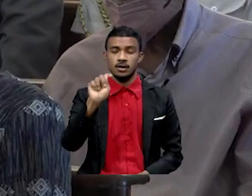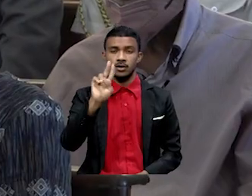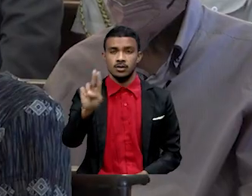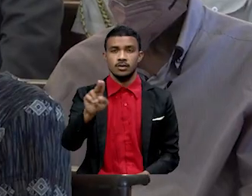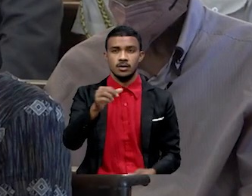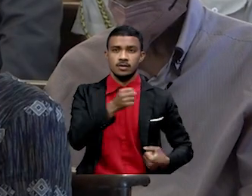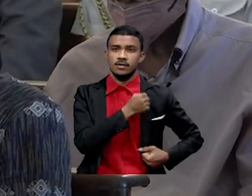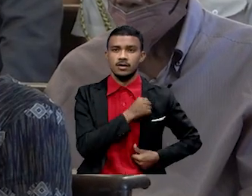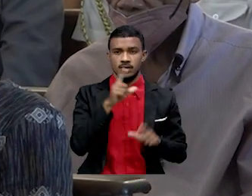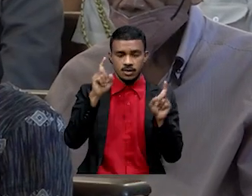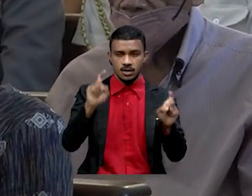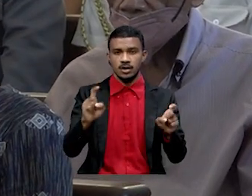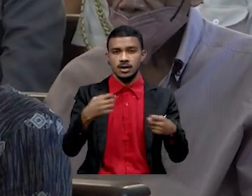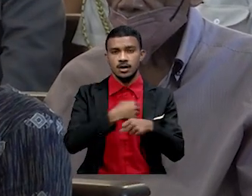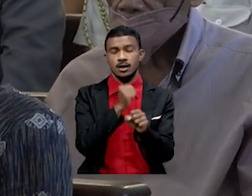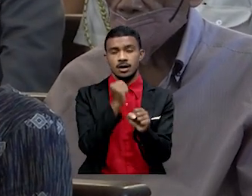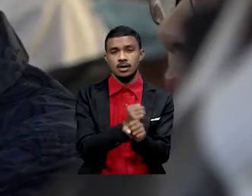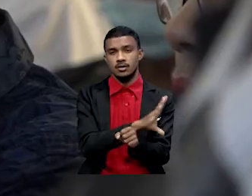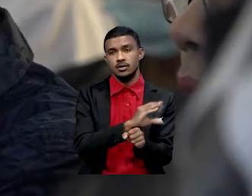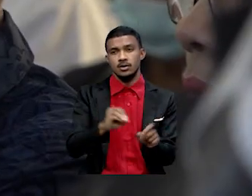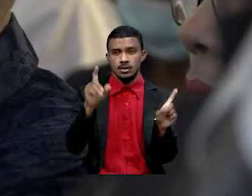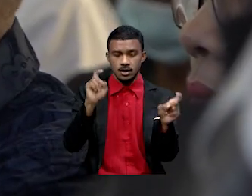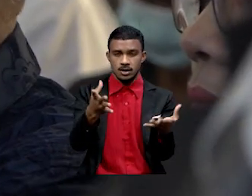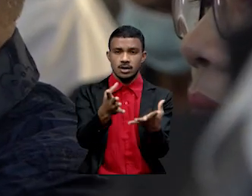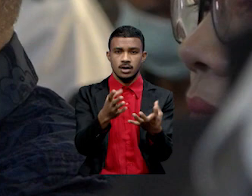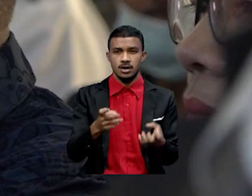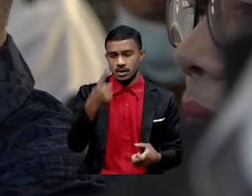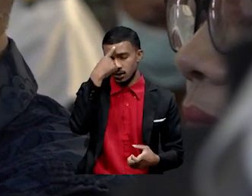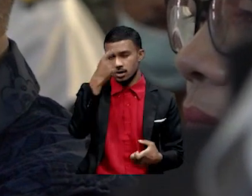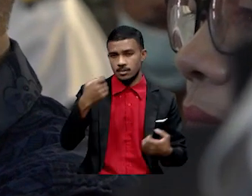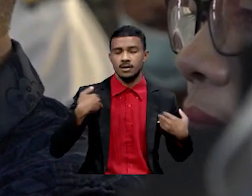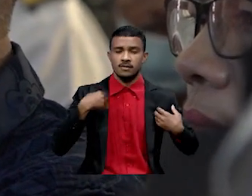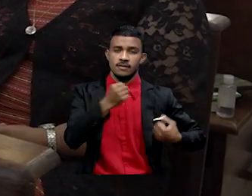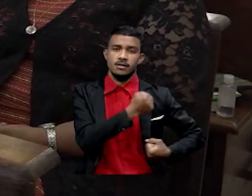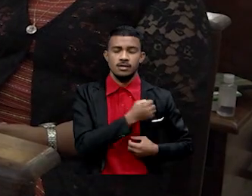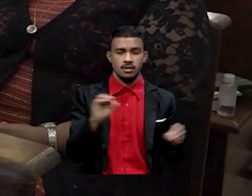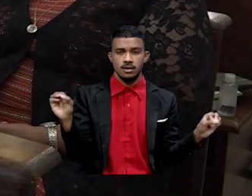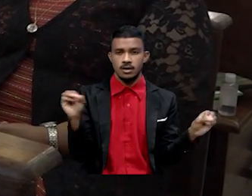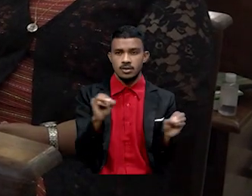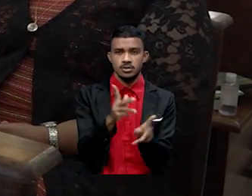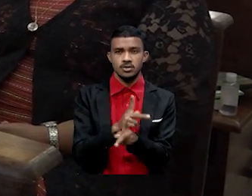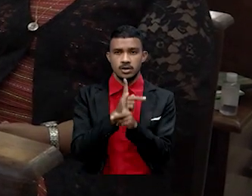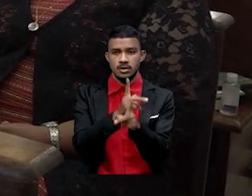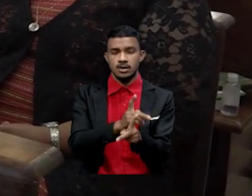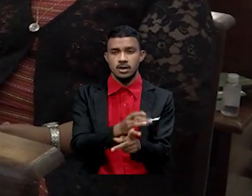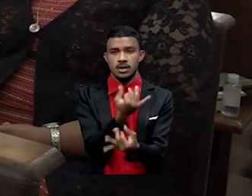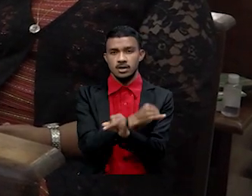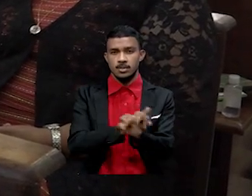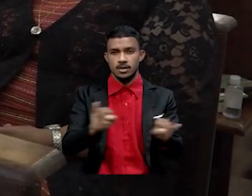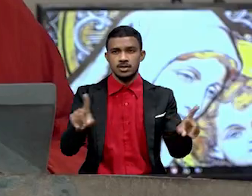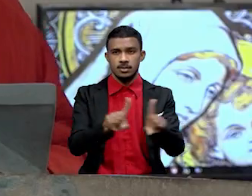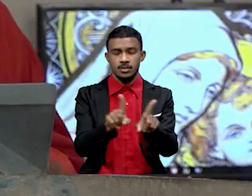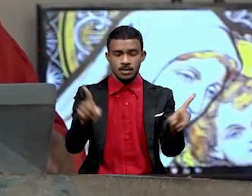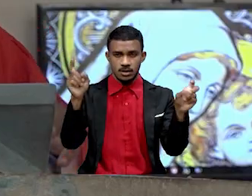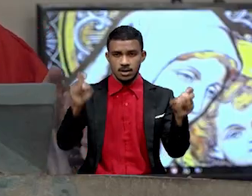ilau. Tengki asumi no tengki aseita tamba sai forsa Laos defende det independensia mai be tengki sai